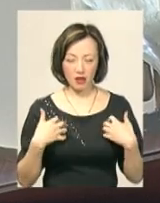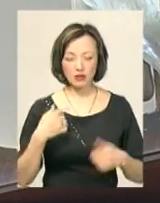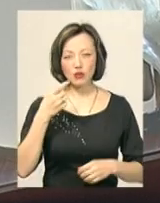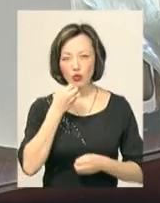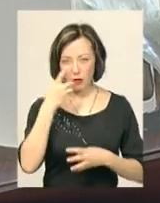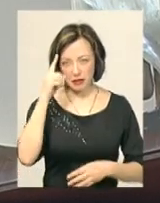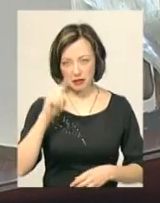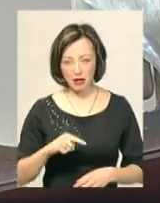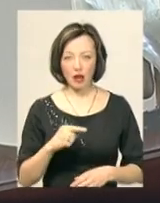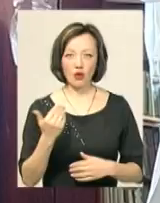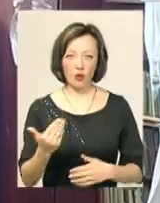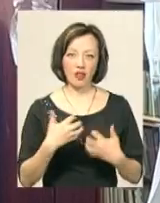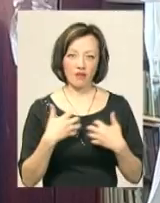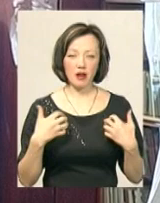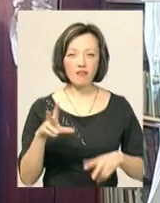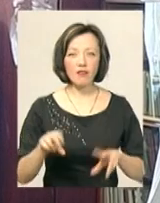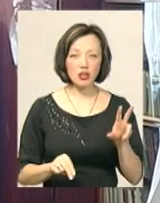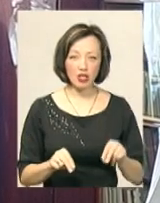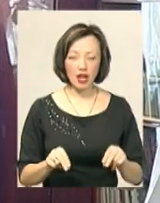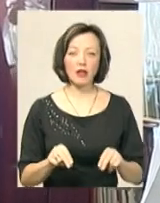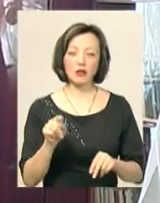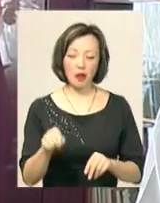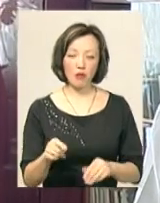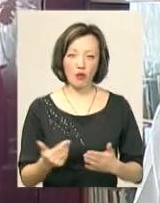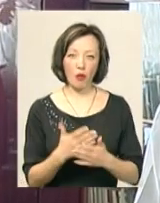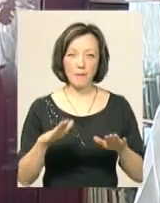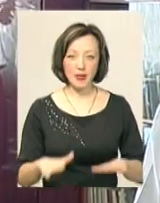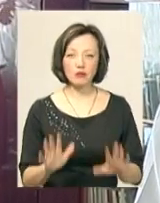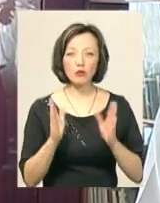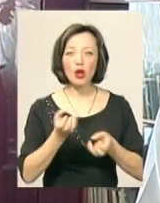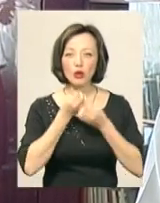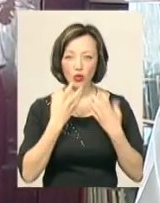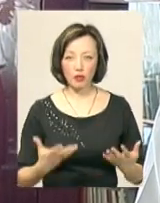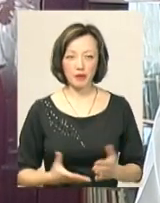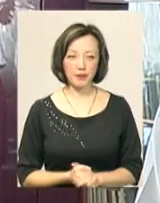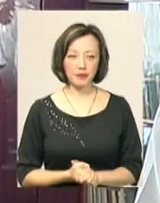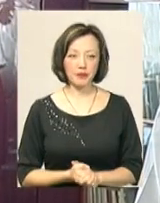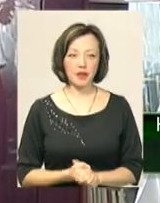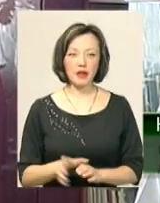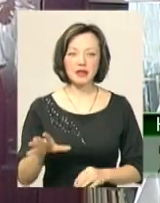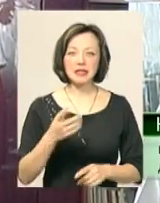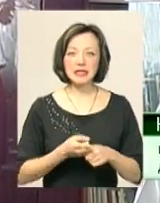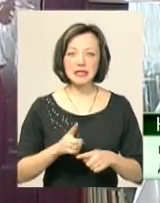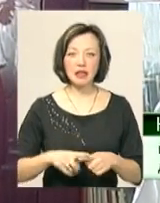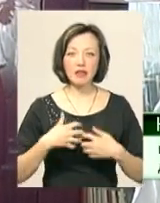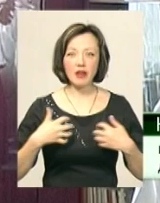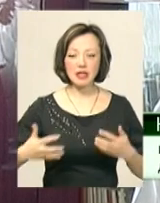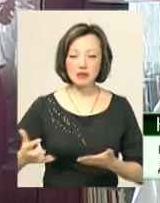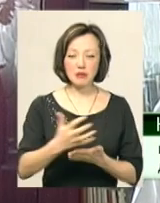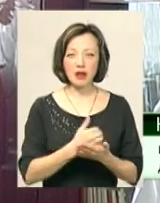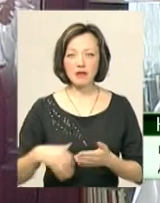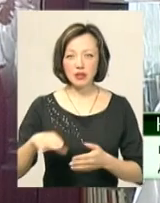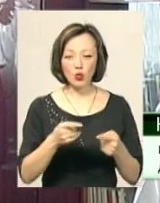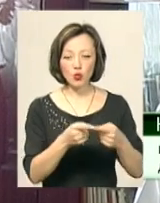добре знайомий із його тваринами, тож вважає, звірам на новому місці буде добре. Цих тварин Пальохін збирав зі всіх